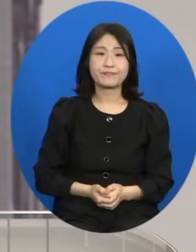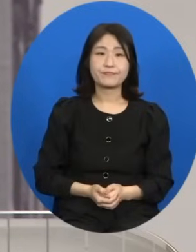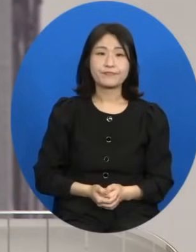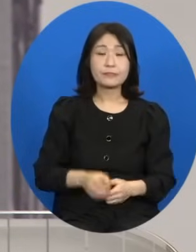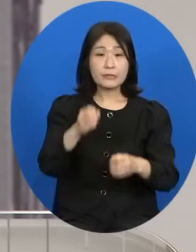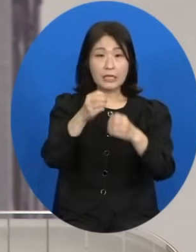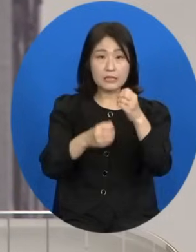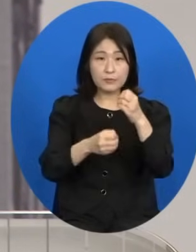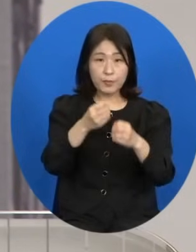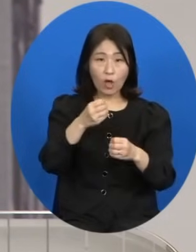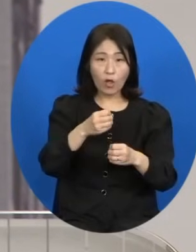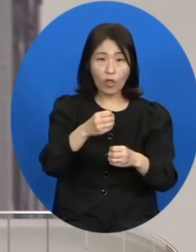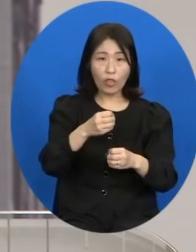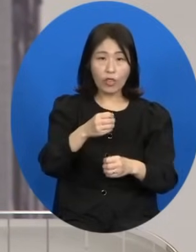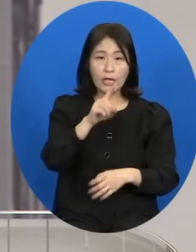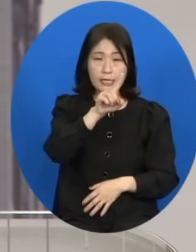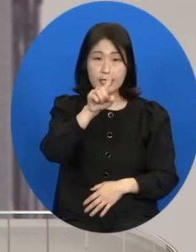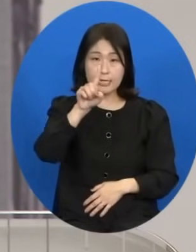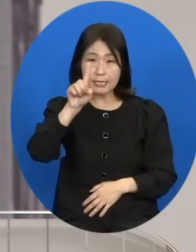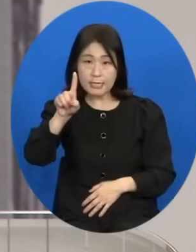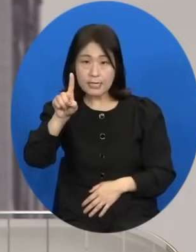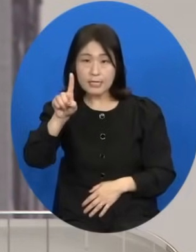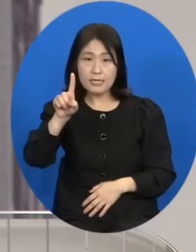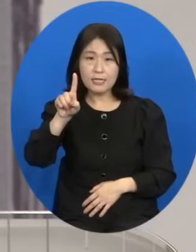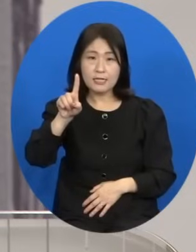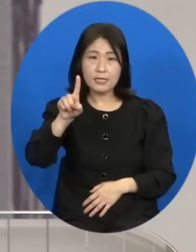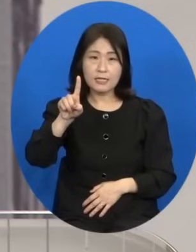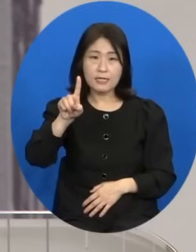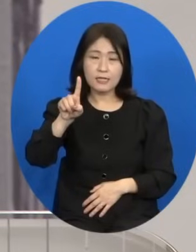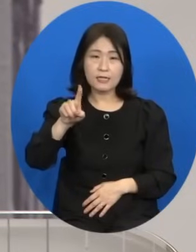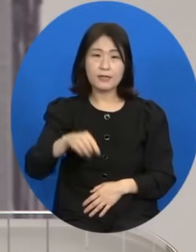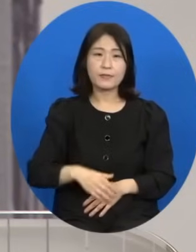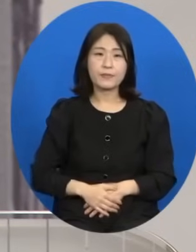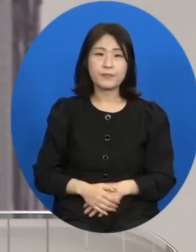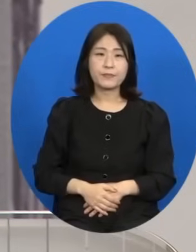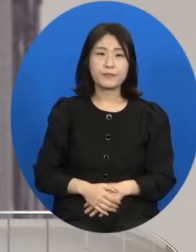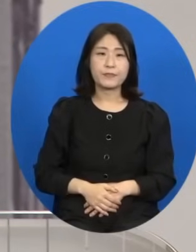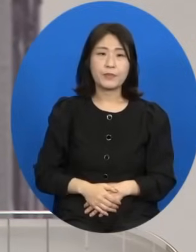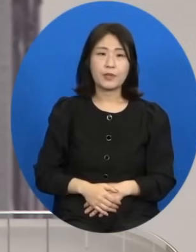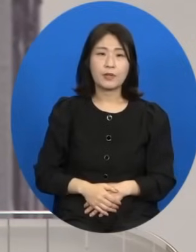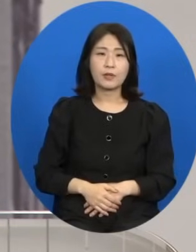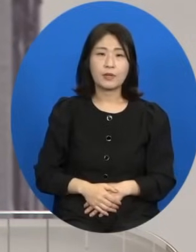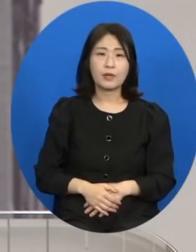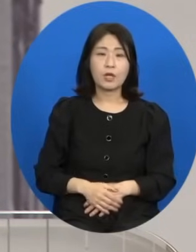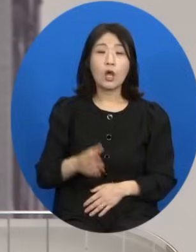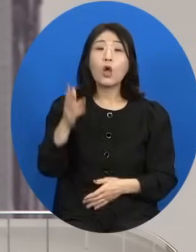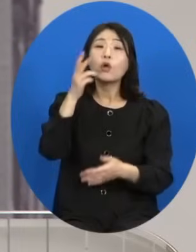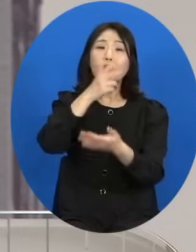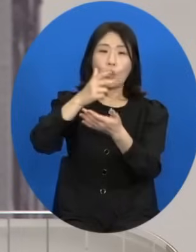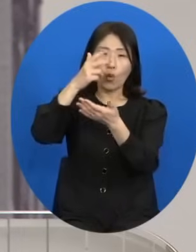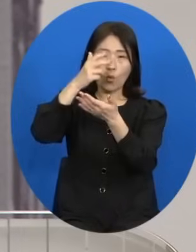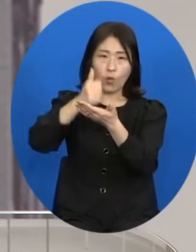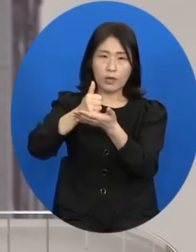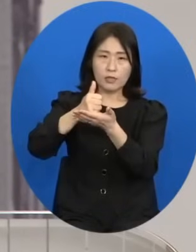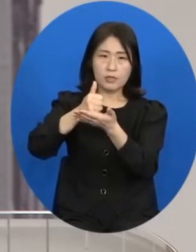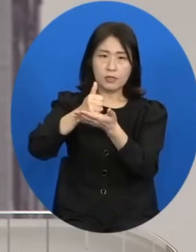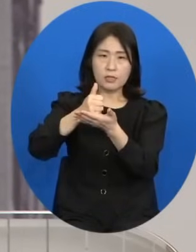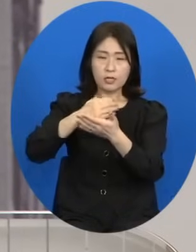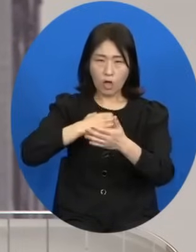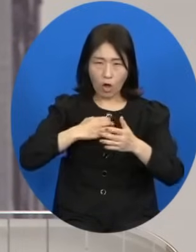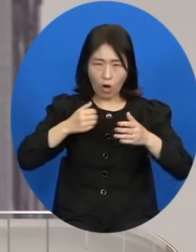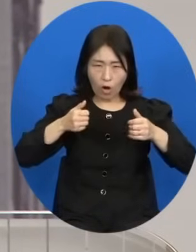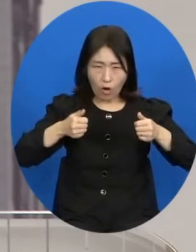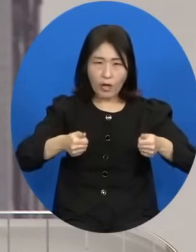111 여기 쉽죠 111 10절에 여호와를 경외함이 지혜의